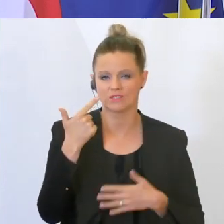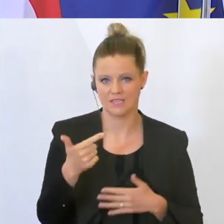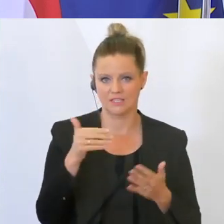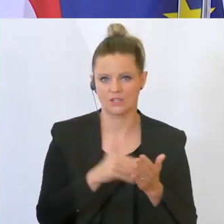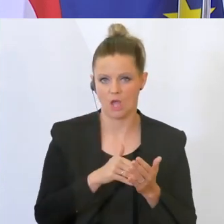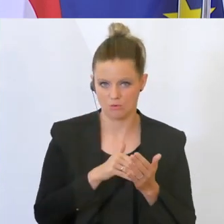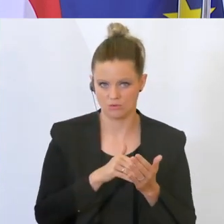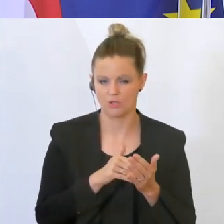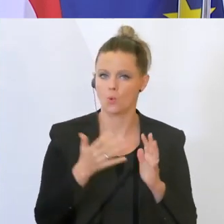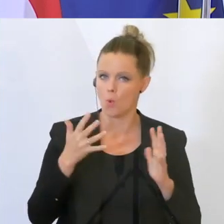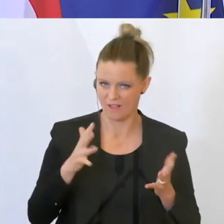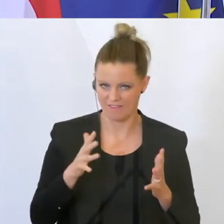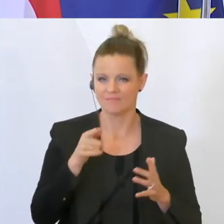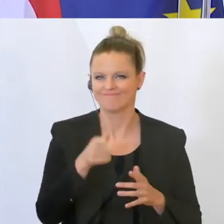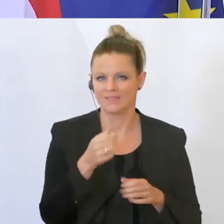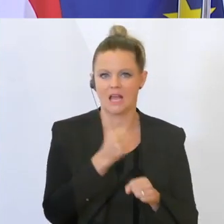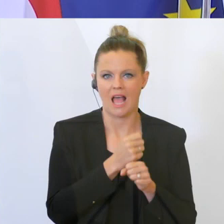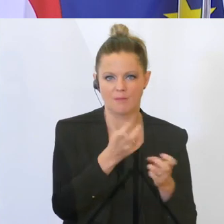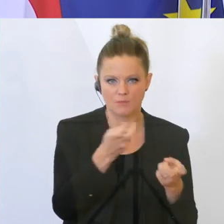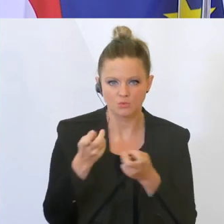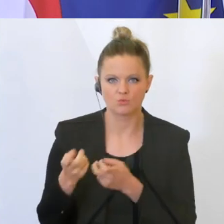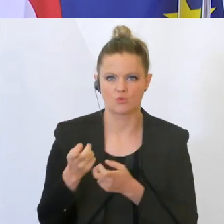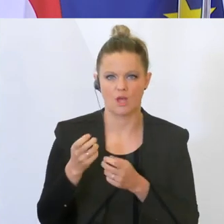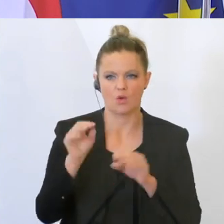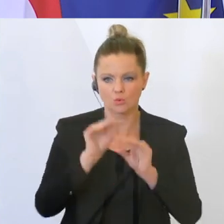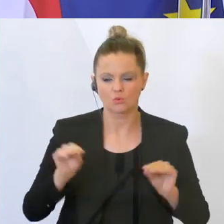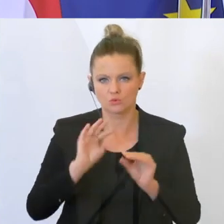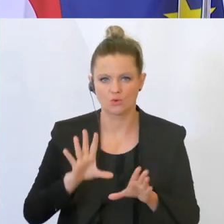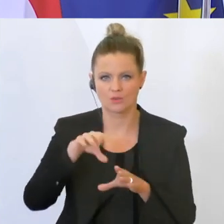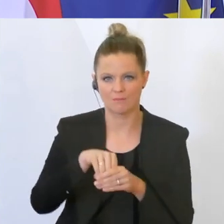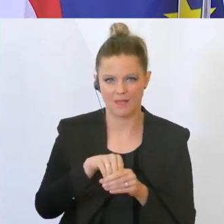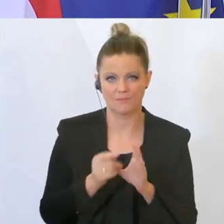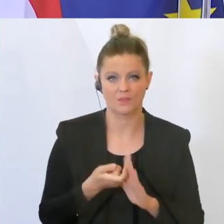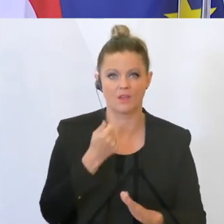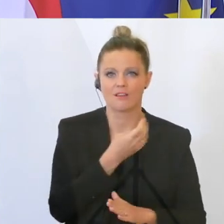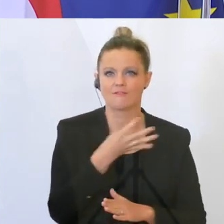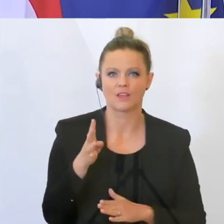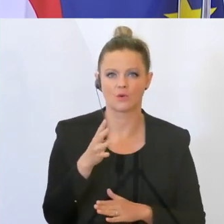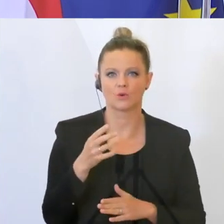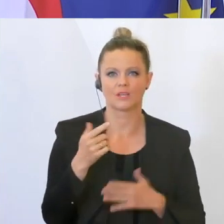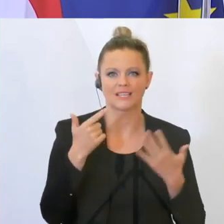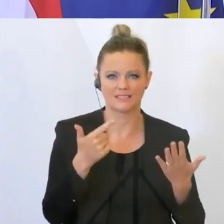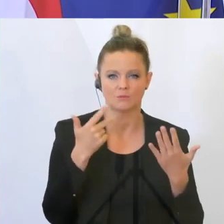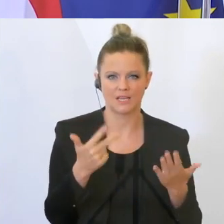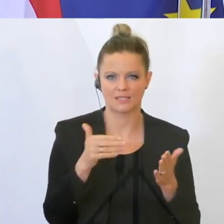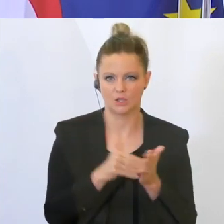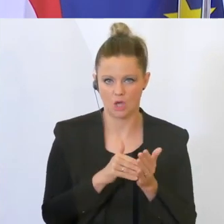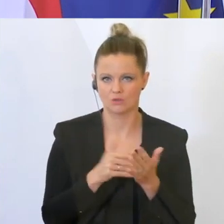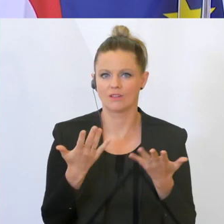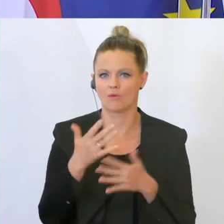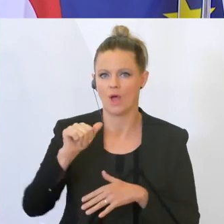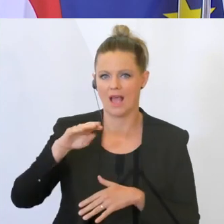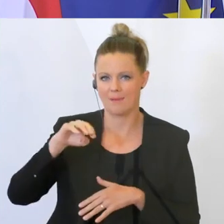523.693 Personen, die auf Arbeitssuche oder in Schulungen sind. Davon sind 487.012 Personen beim